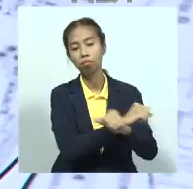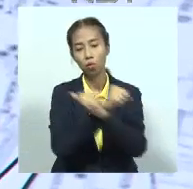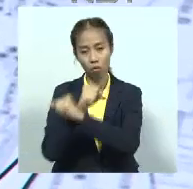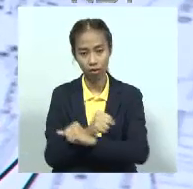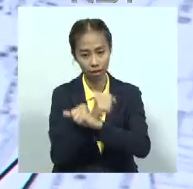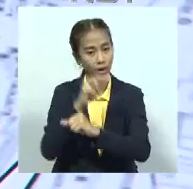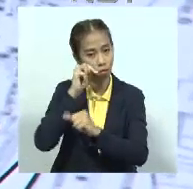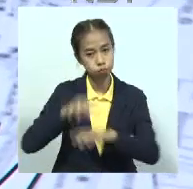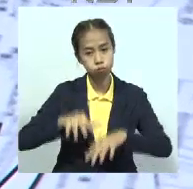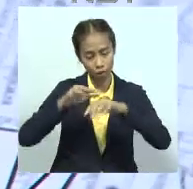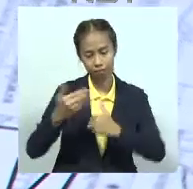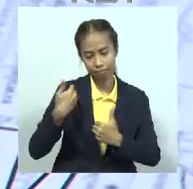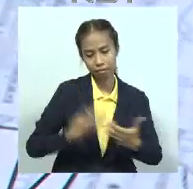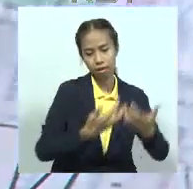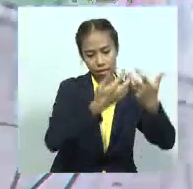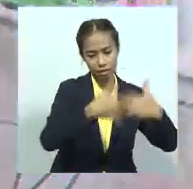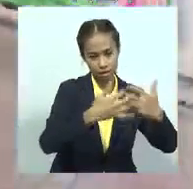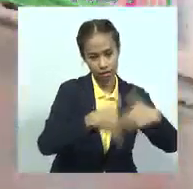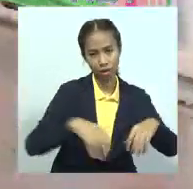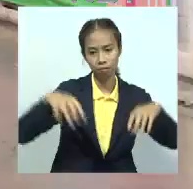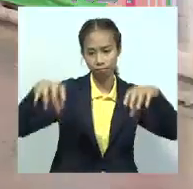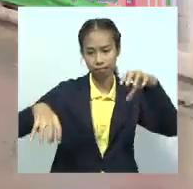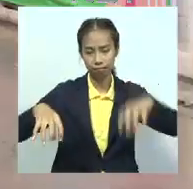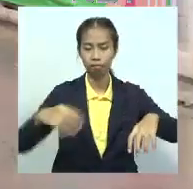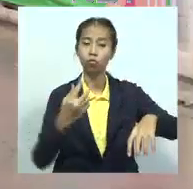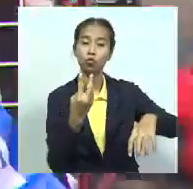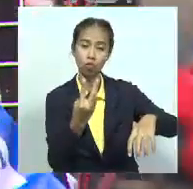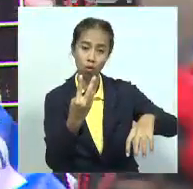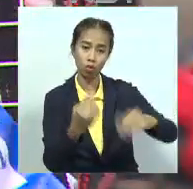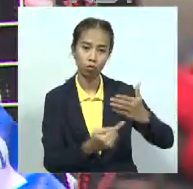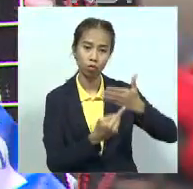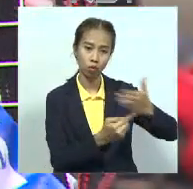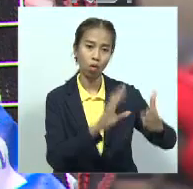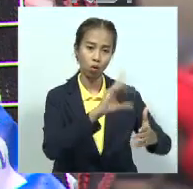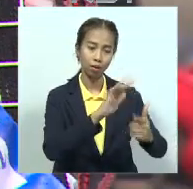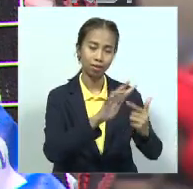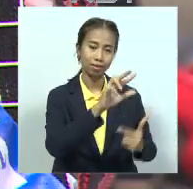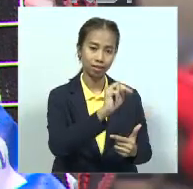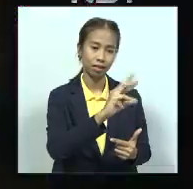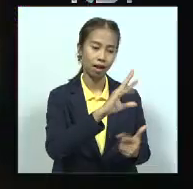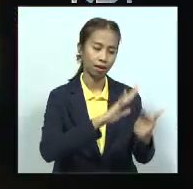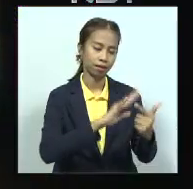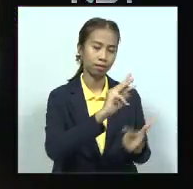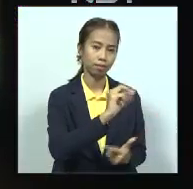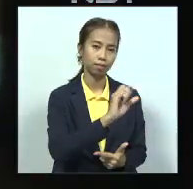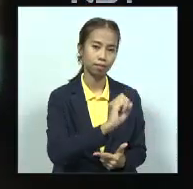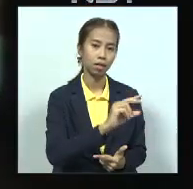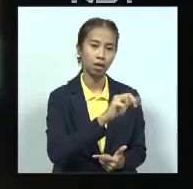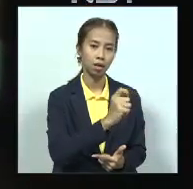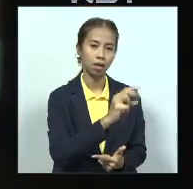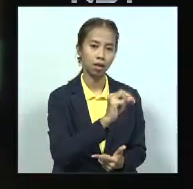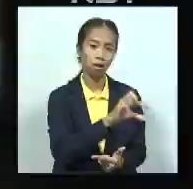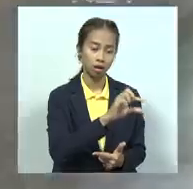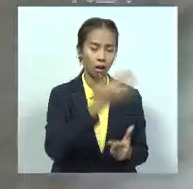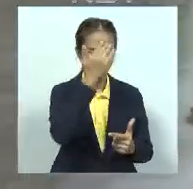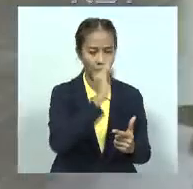ครื่องสูบน้ำไว้ในพื้นที่จุดอ่อน2จุดคือซอยชานเมืองติดตั้งเครื่องสูบน้ำขนาด8นิ้วเพื่อระบายน้ำลงคลองสามเ